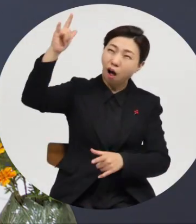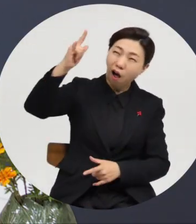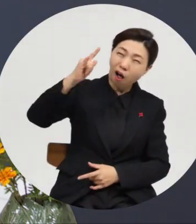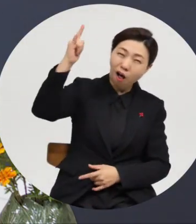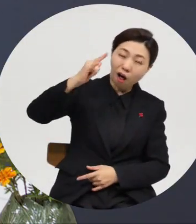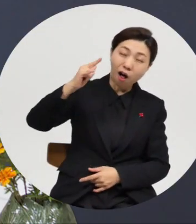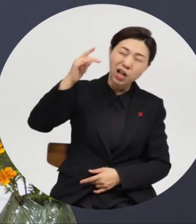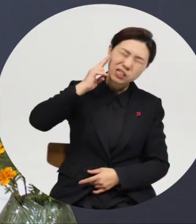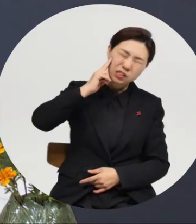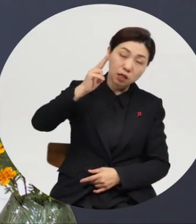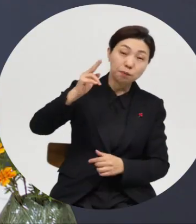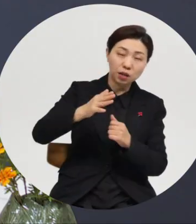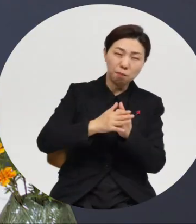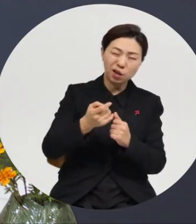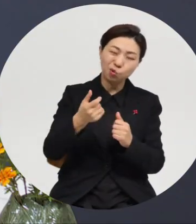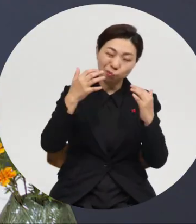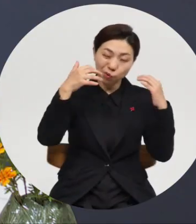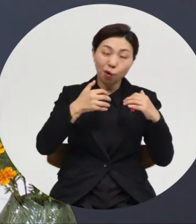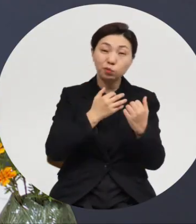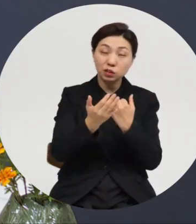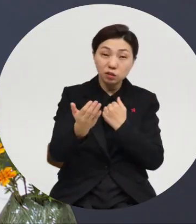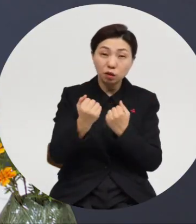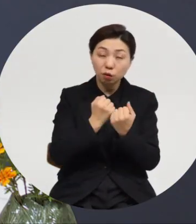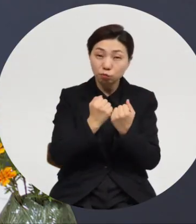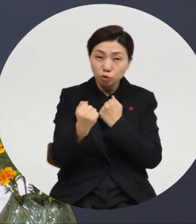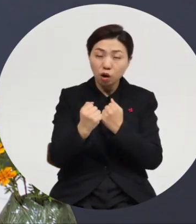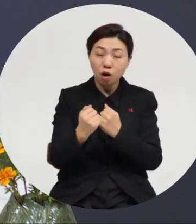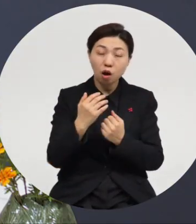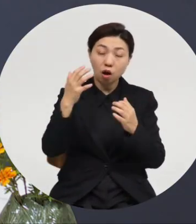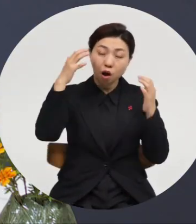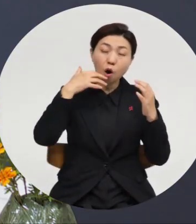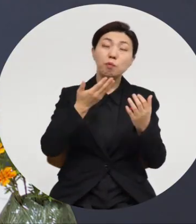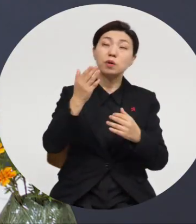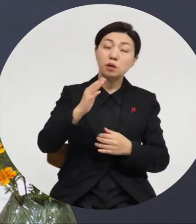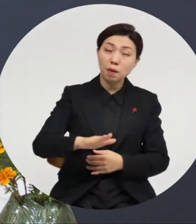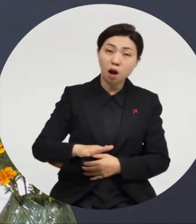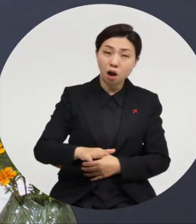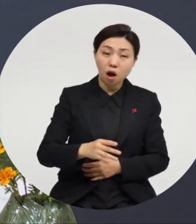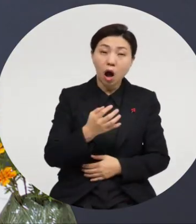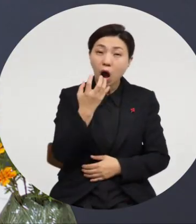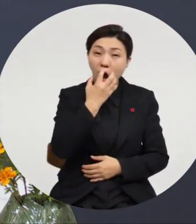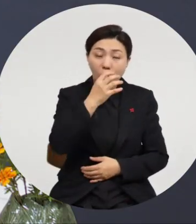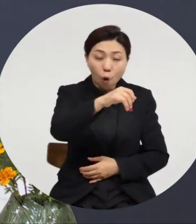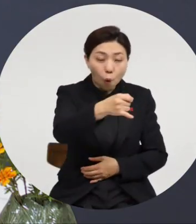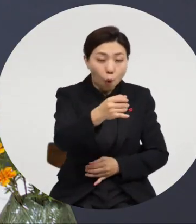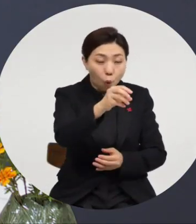오늘 해가 쨍쨍 나니까 조금 덥기는 하지만은 오늘은 오히려